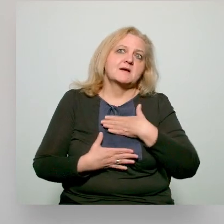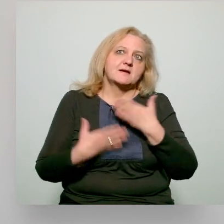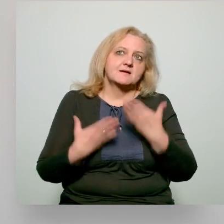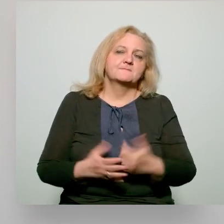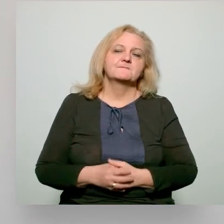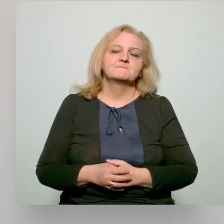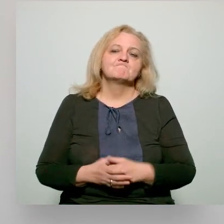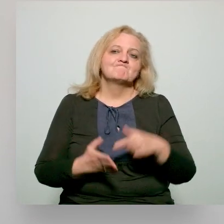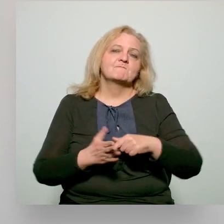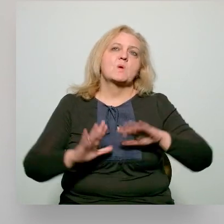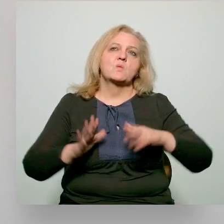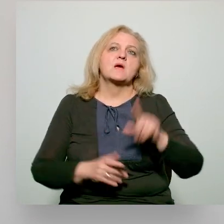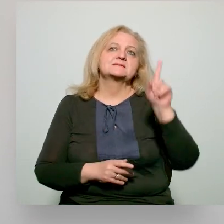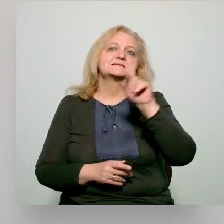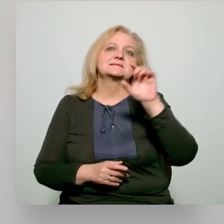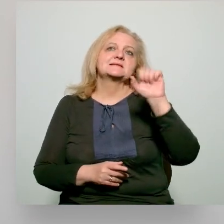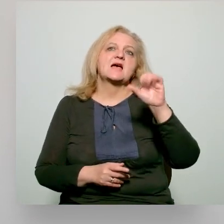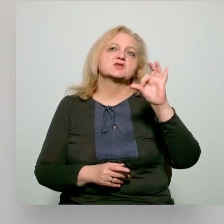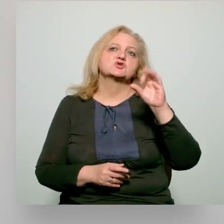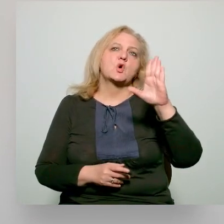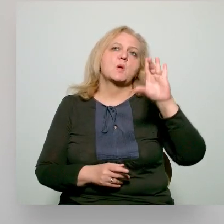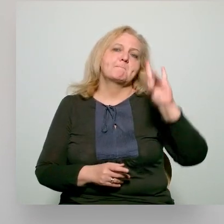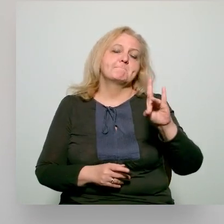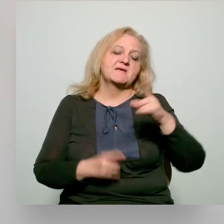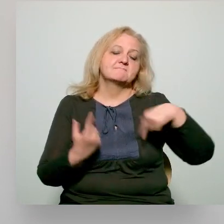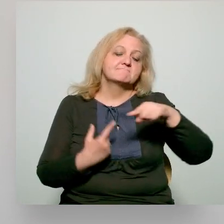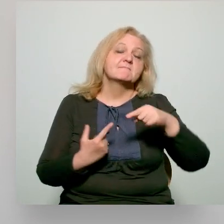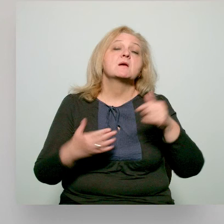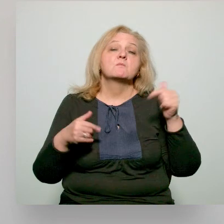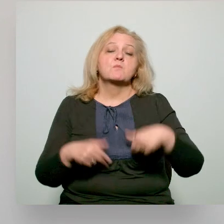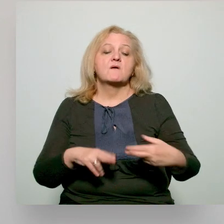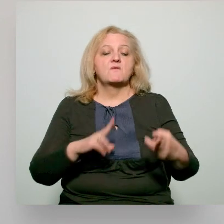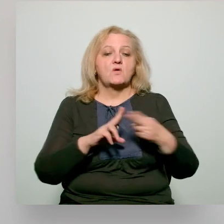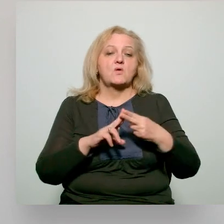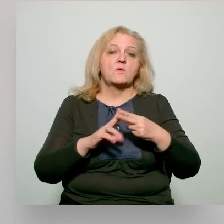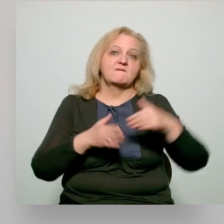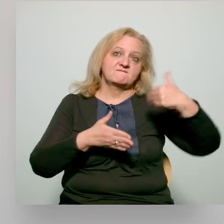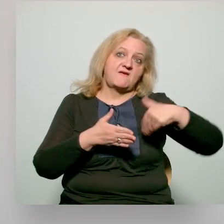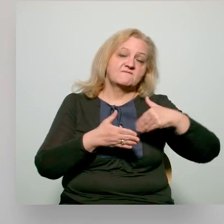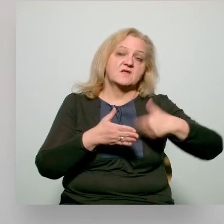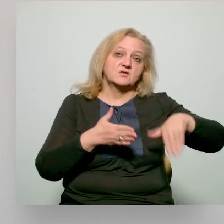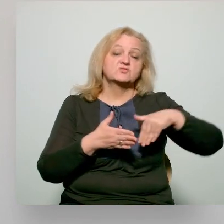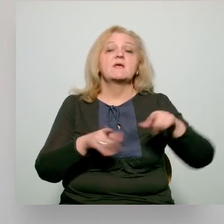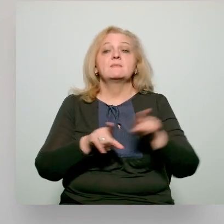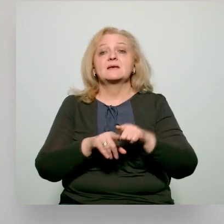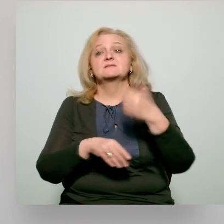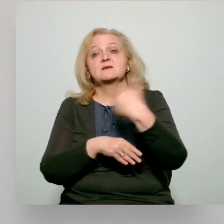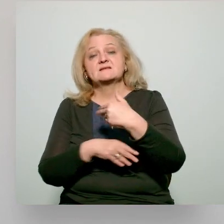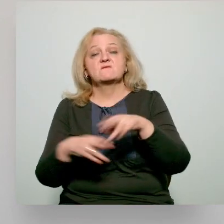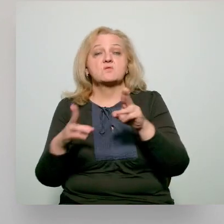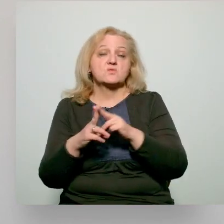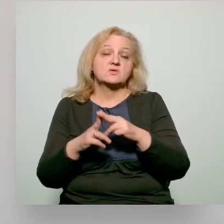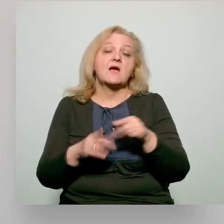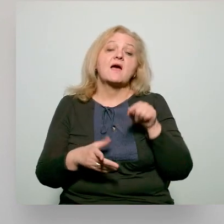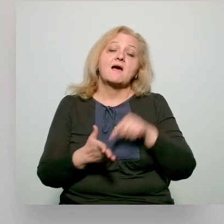z tym zasobem nasze elity. Myślę, że tu powinniśmy się kontrolować zarówno wewnętrznie, jak i z zewnątrz. To jest moje odczucie jako obywatela Ukrainy. Natomiast jeżeli chodzi o kulturę,